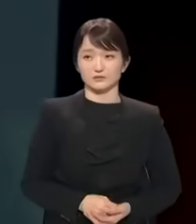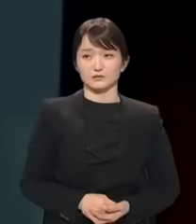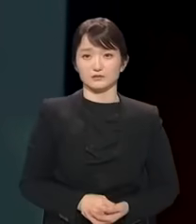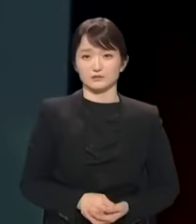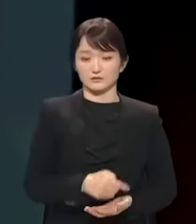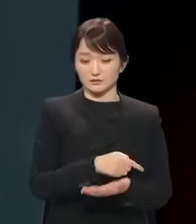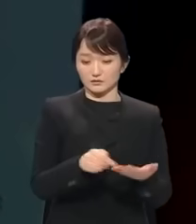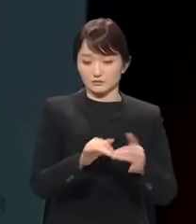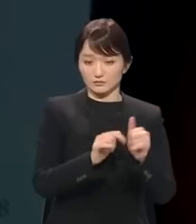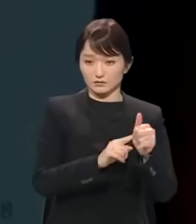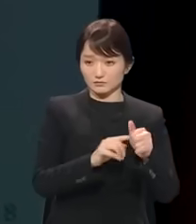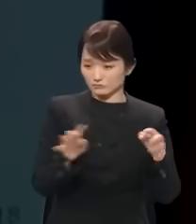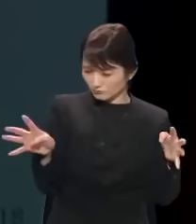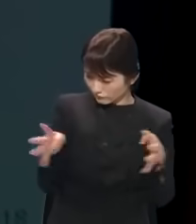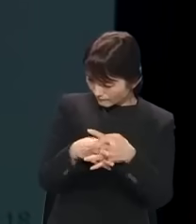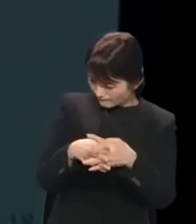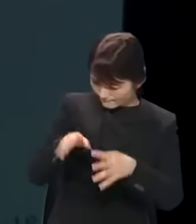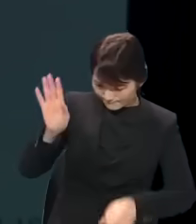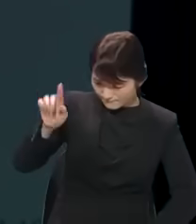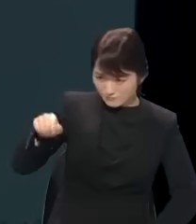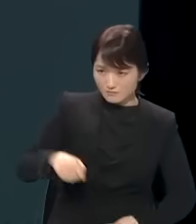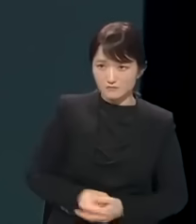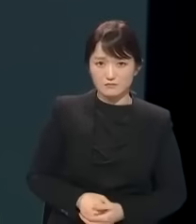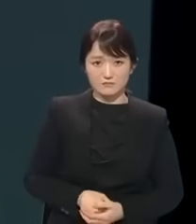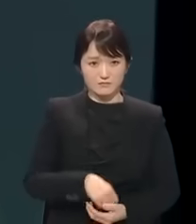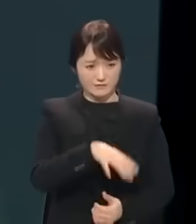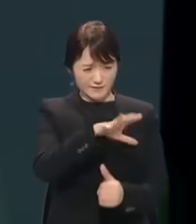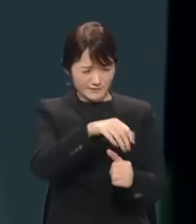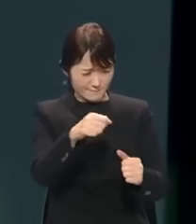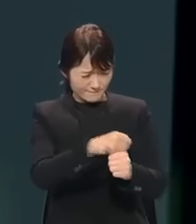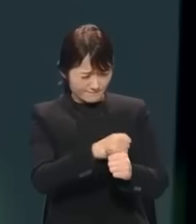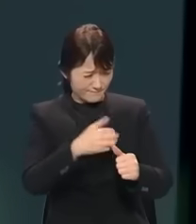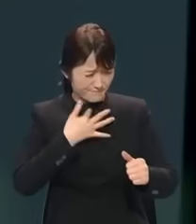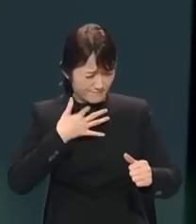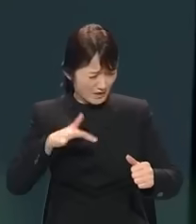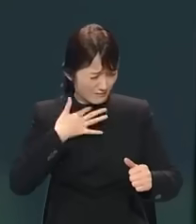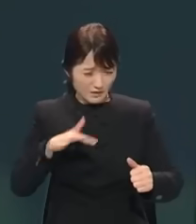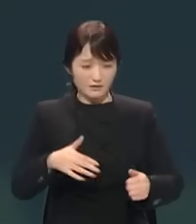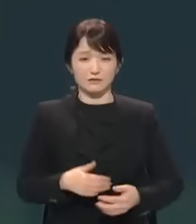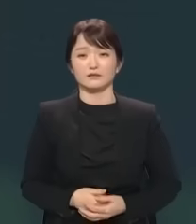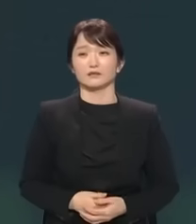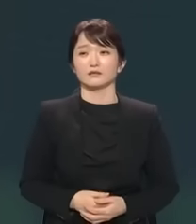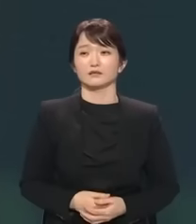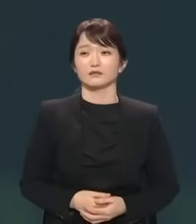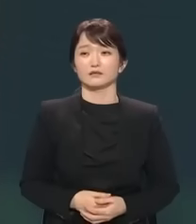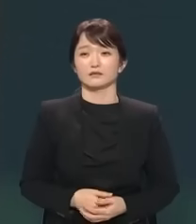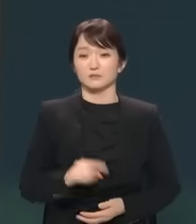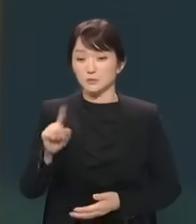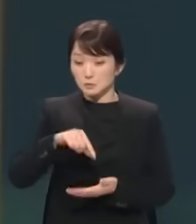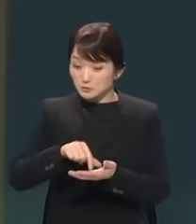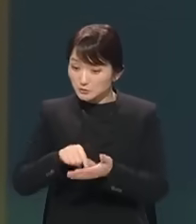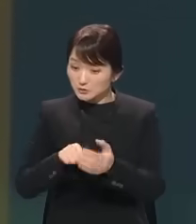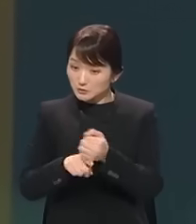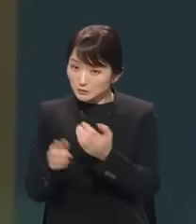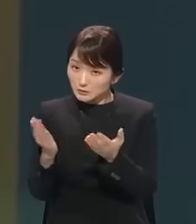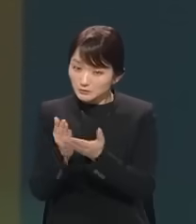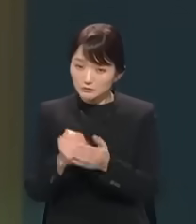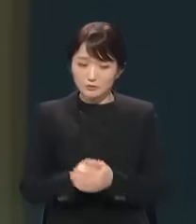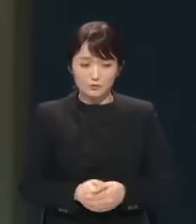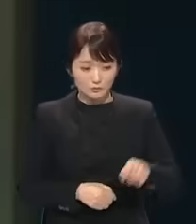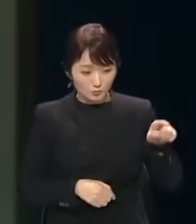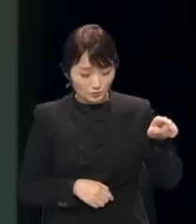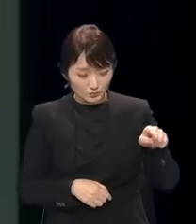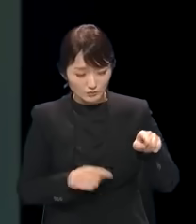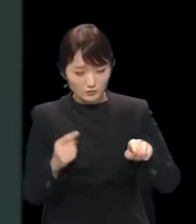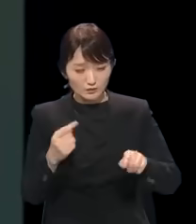피해자가 합의를 하지 않겠다 하자마자 감금 폭행 갈치를 부인하기 시작을 합니다 그러면서 나름의 논리를 댑니다 오할데 없는 애를